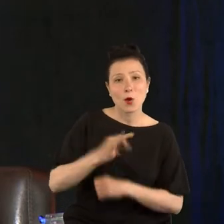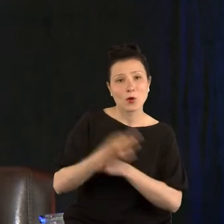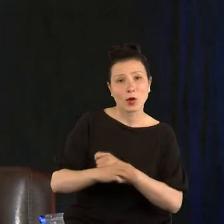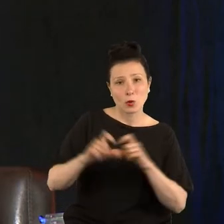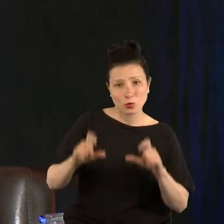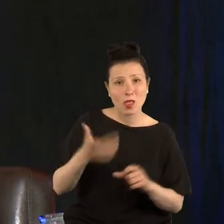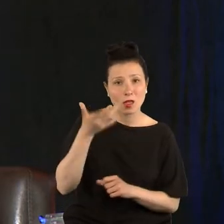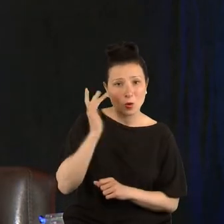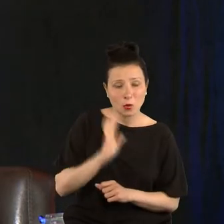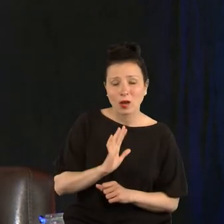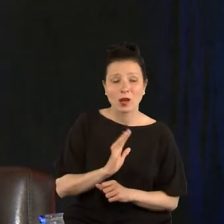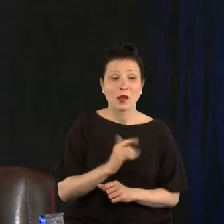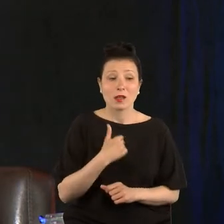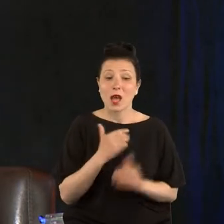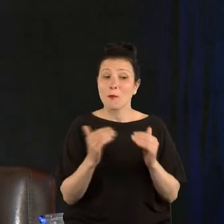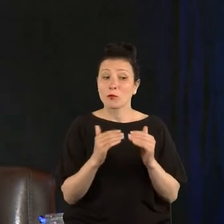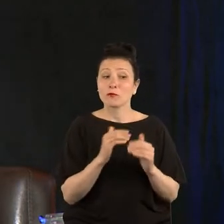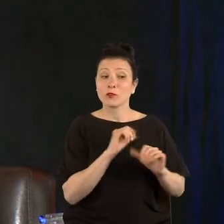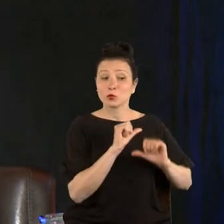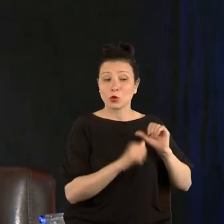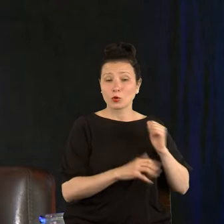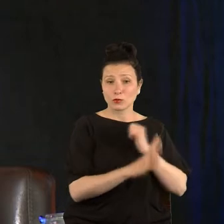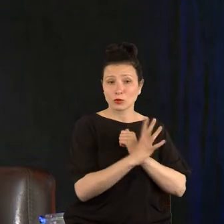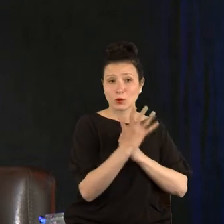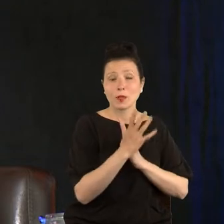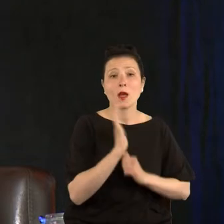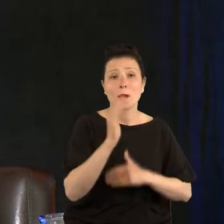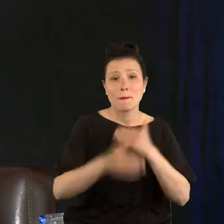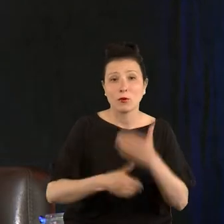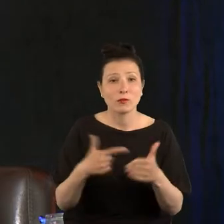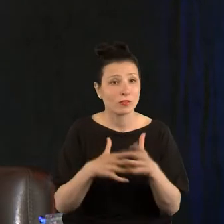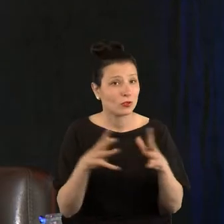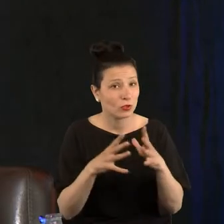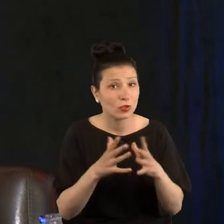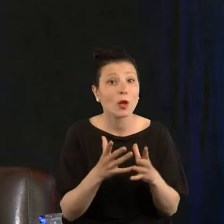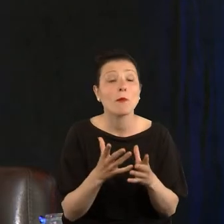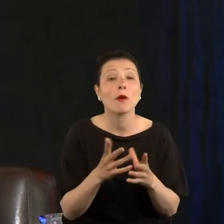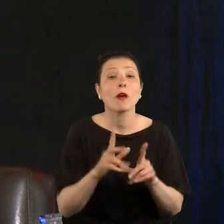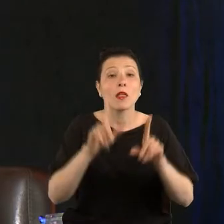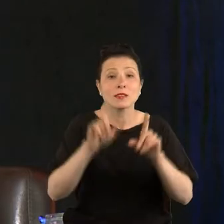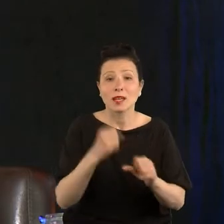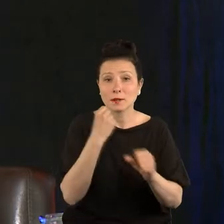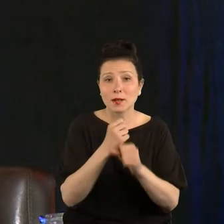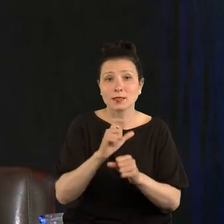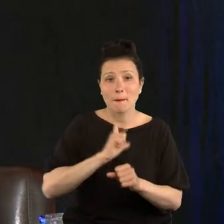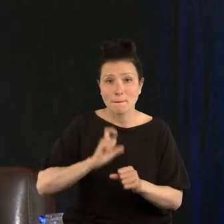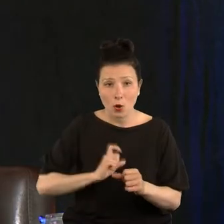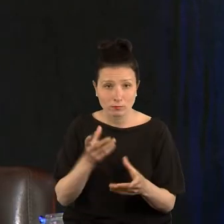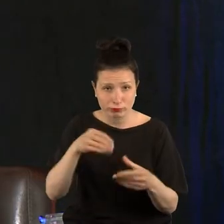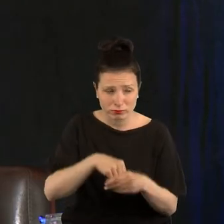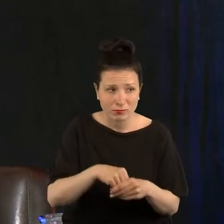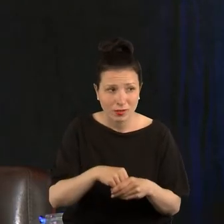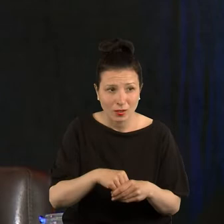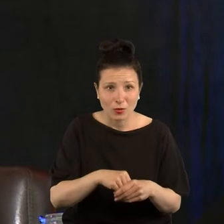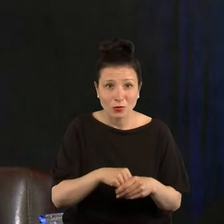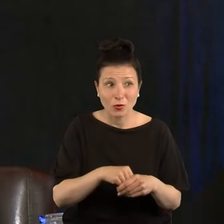tego 95. Potem z 2010, kiedy przyszłam do Bonu, to też są dwie zupełnie różne